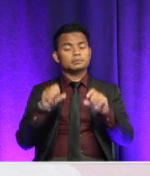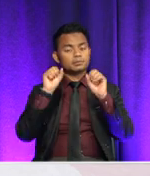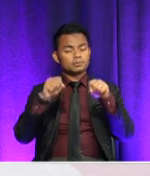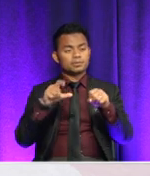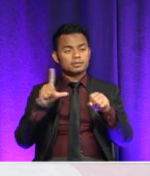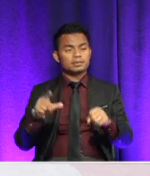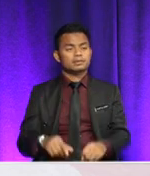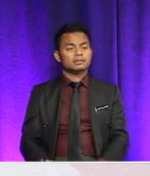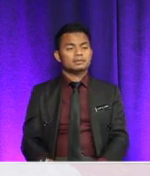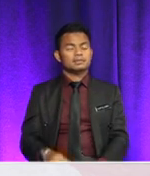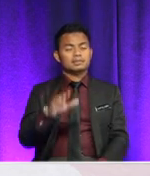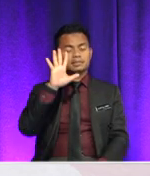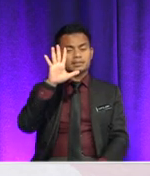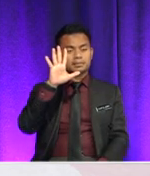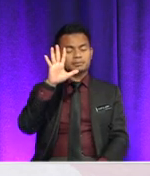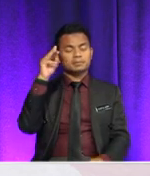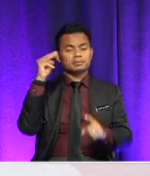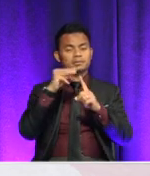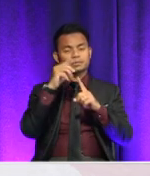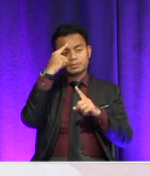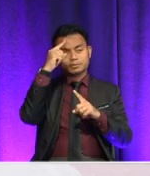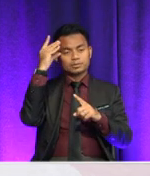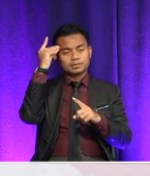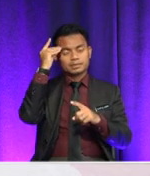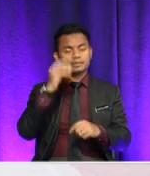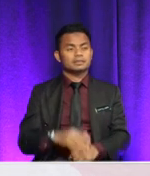jadi saya bagi 5 bintang untuk Denny